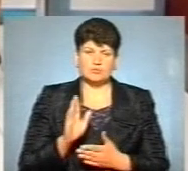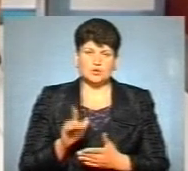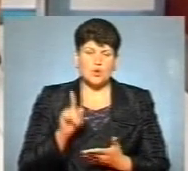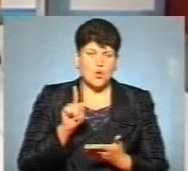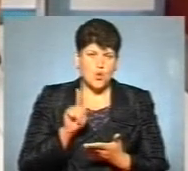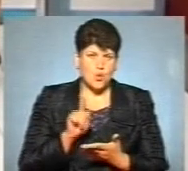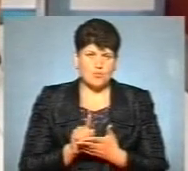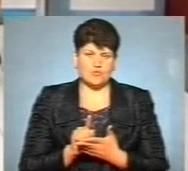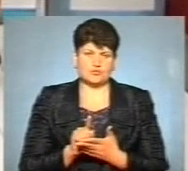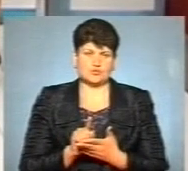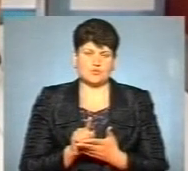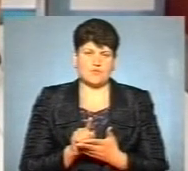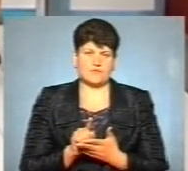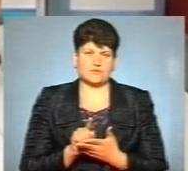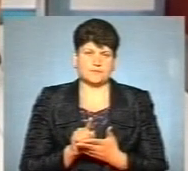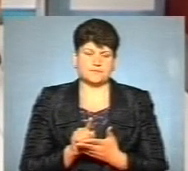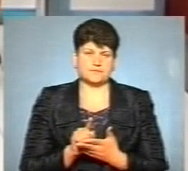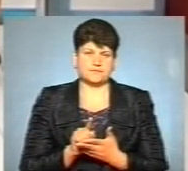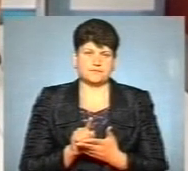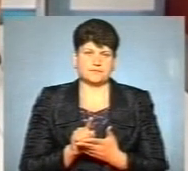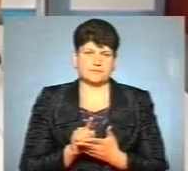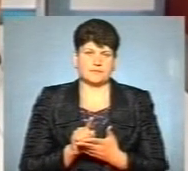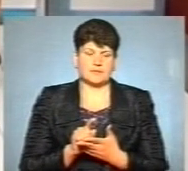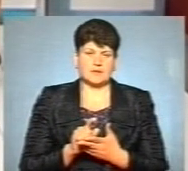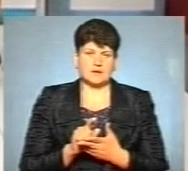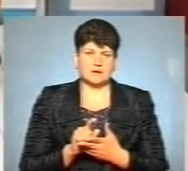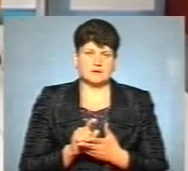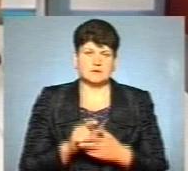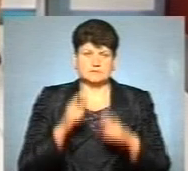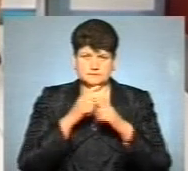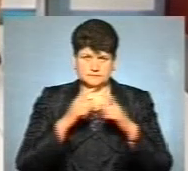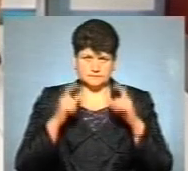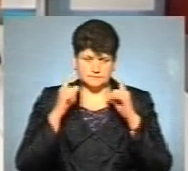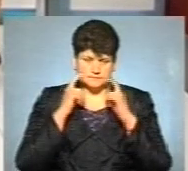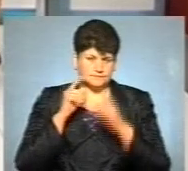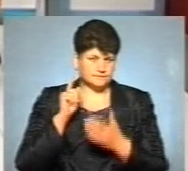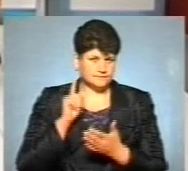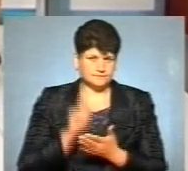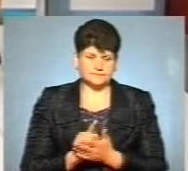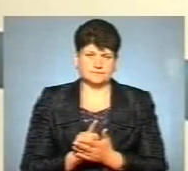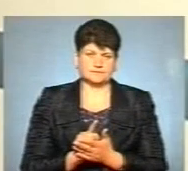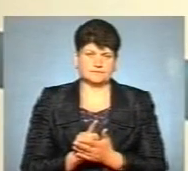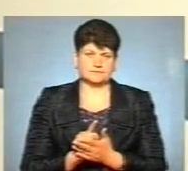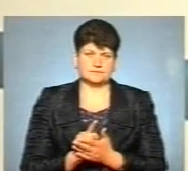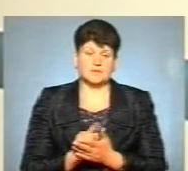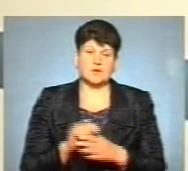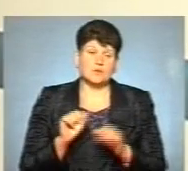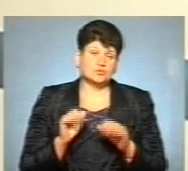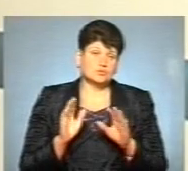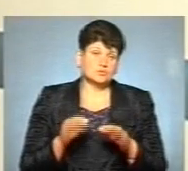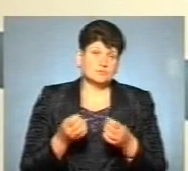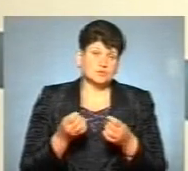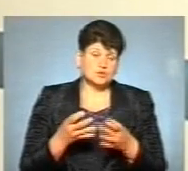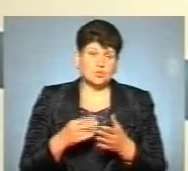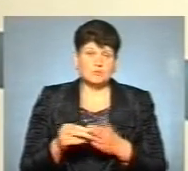як пасажири, так і водій, в засобах захисту органів дихання, тобто в масках. Вони можуть бути стандартні, які